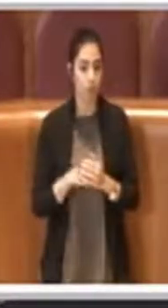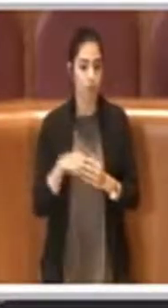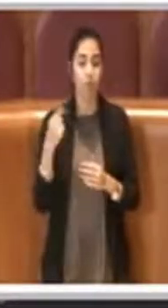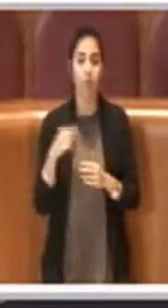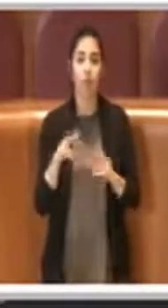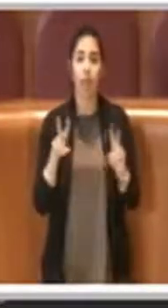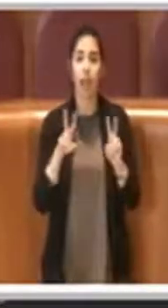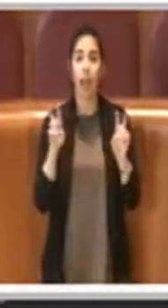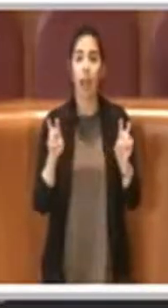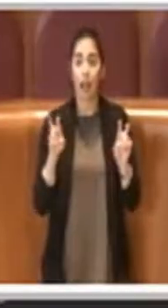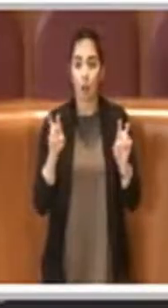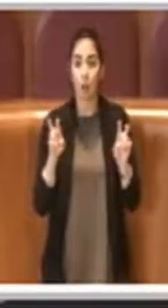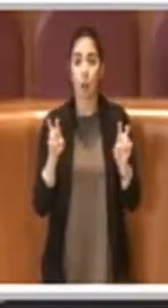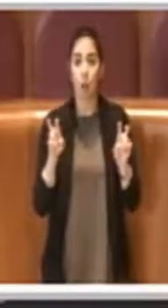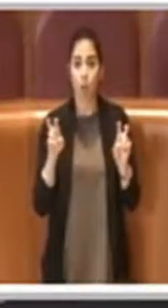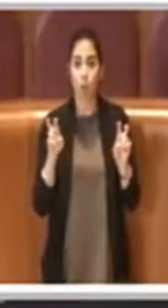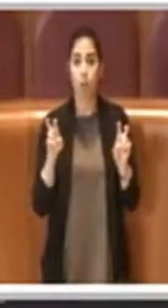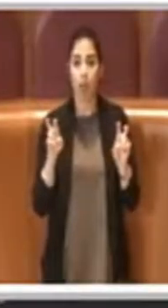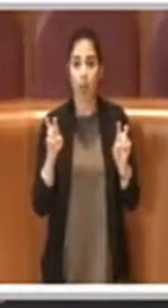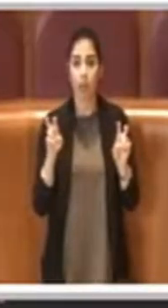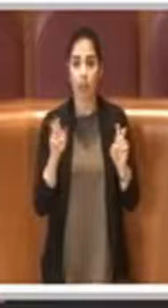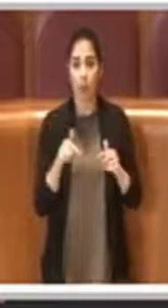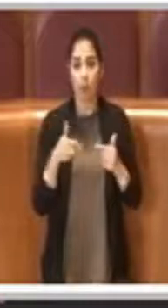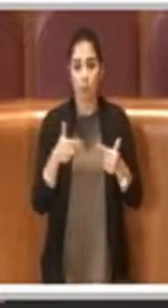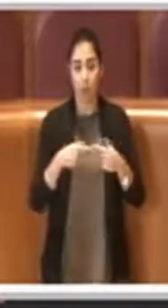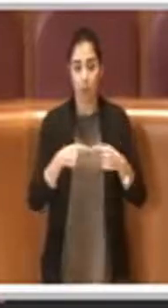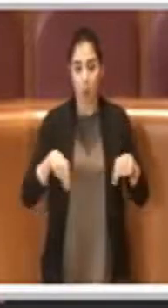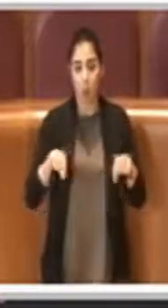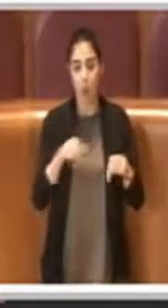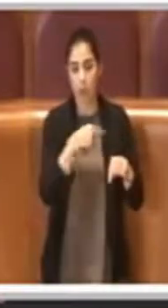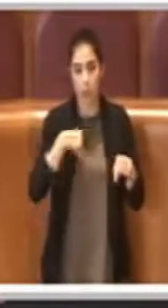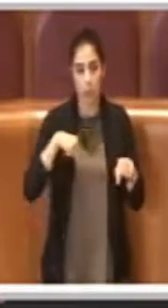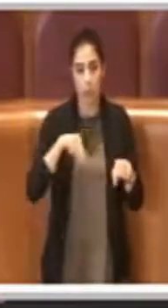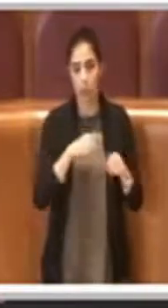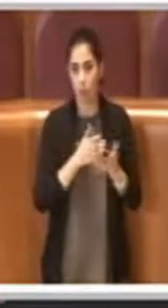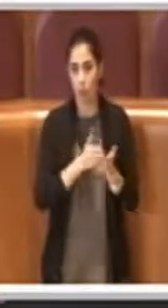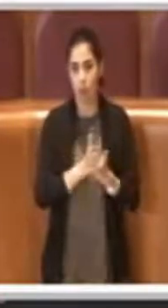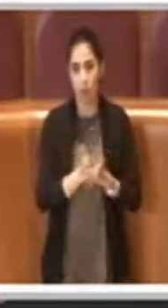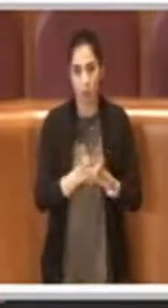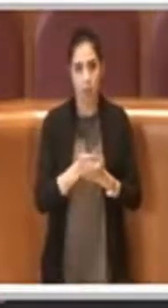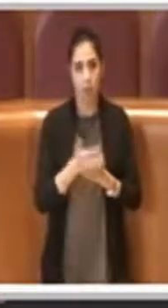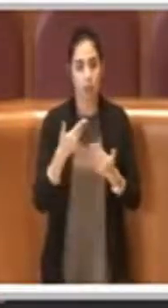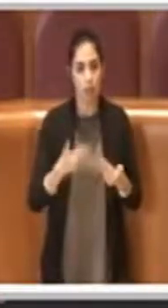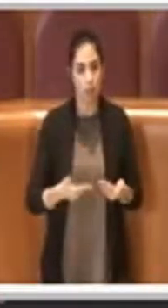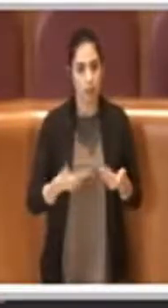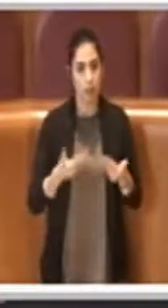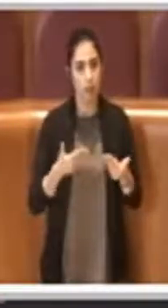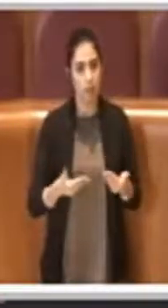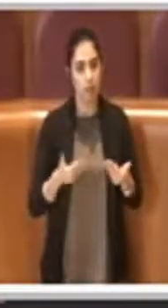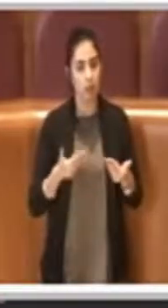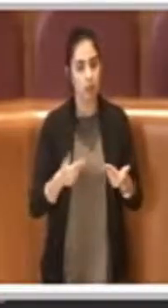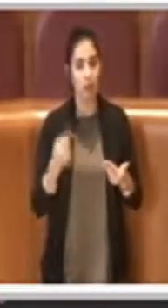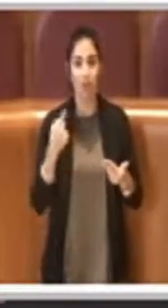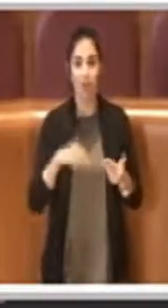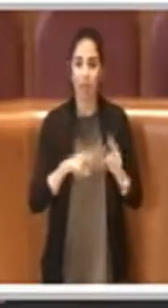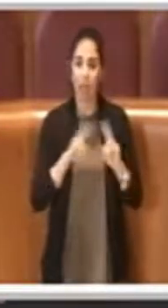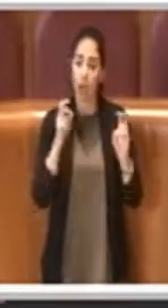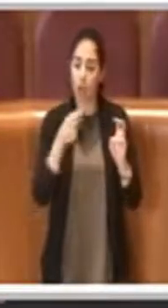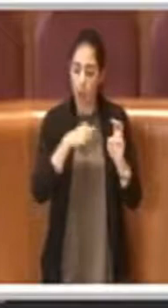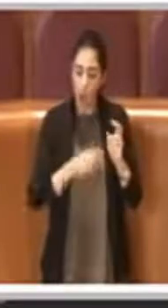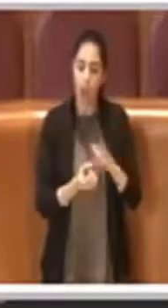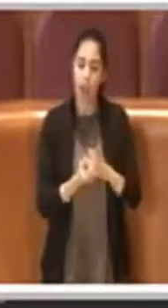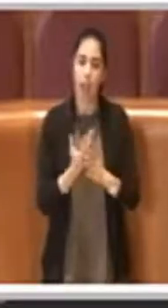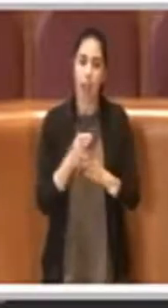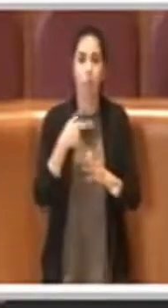diciamo afflitto questa consiliatura, un tema che è nato sotto la nostra consiliatura, che abbiamo cercato di gestire